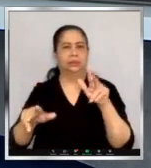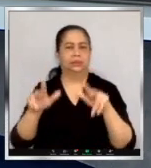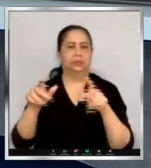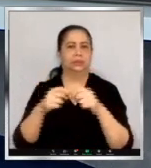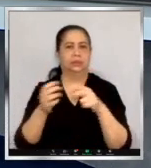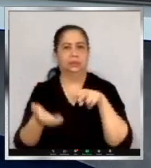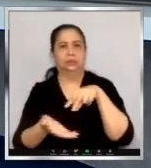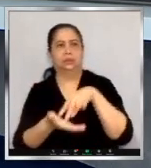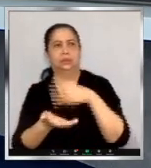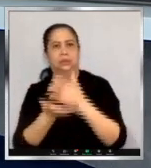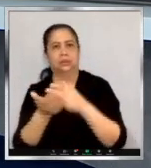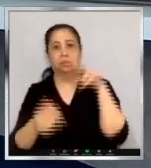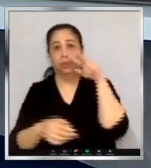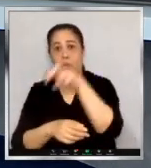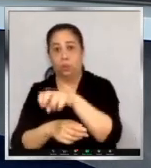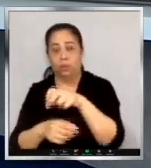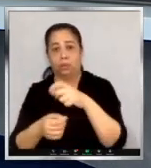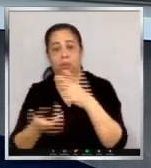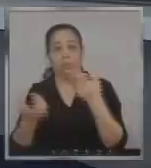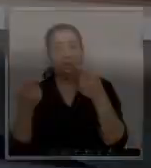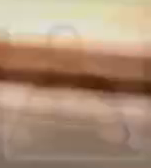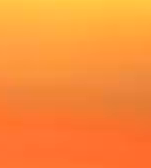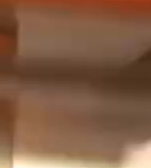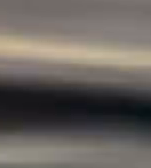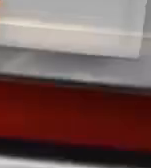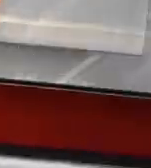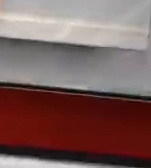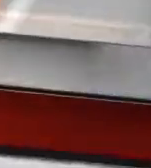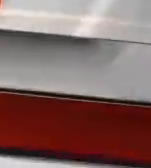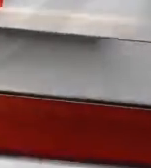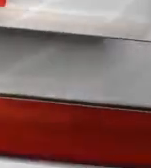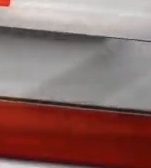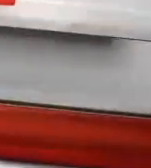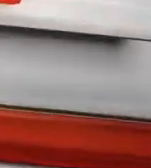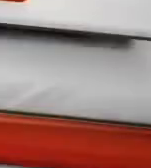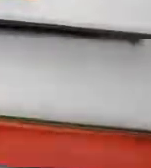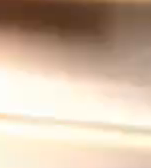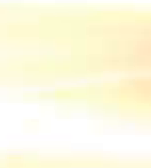nakasaksi sa krimen. Nakatutok live si Emil Sumangi.